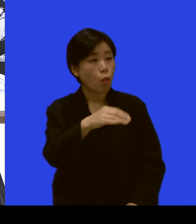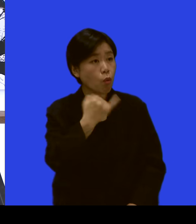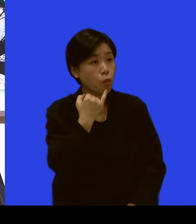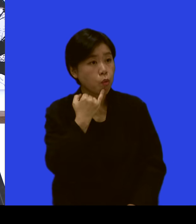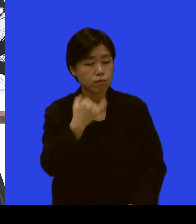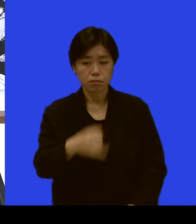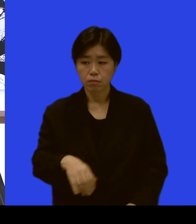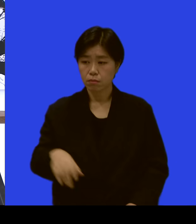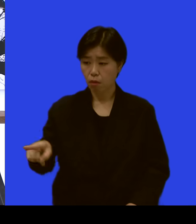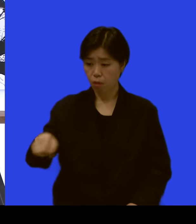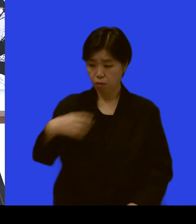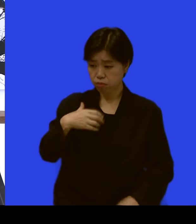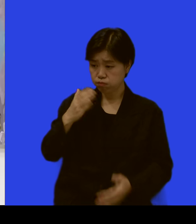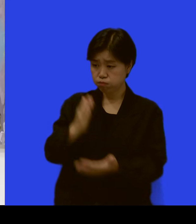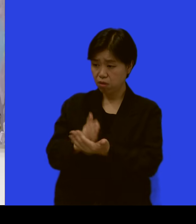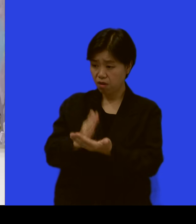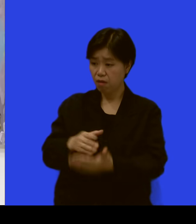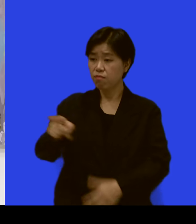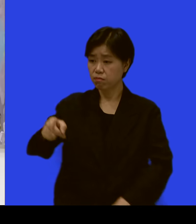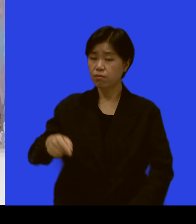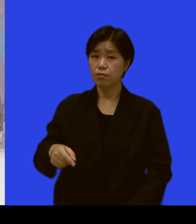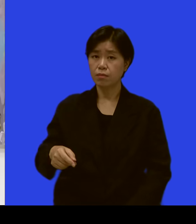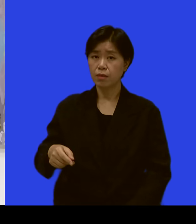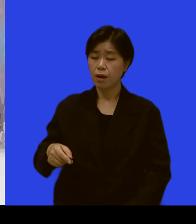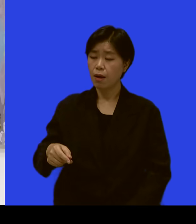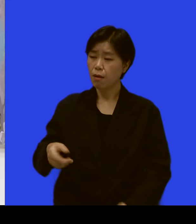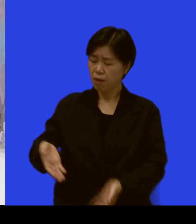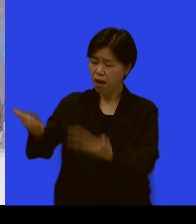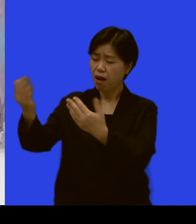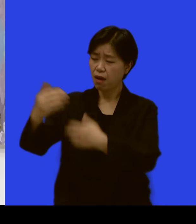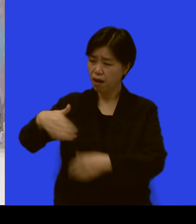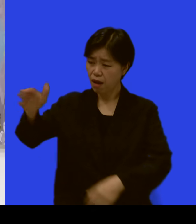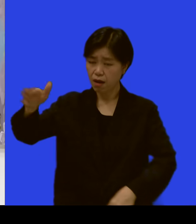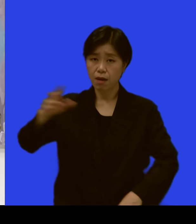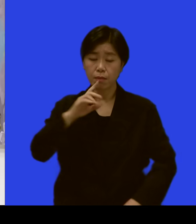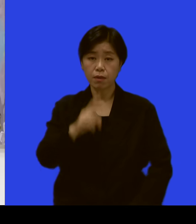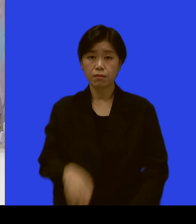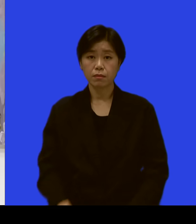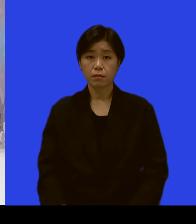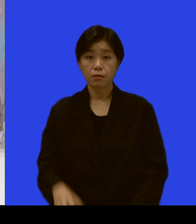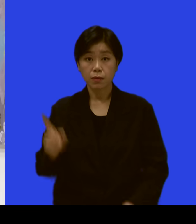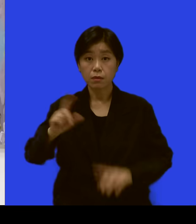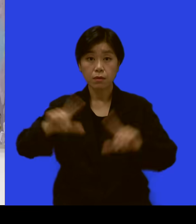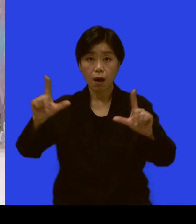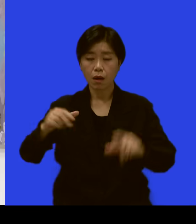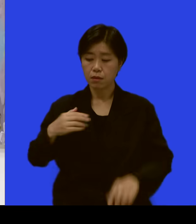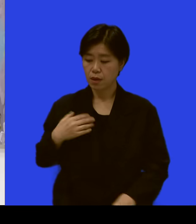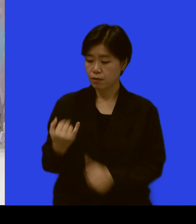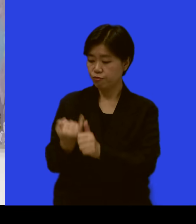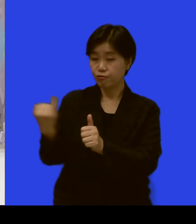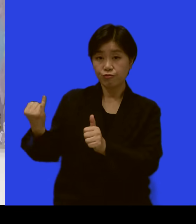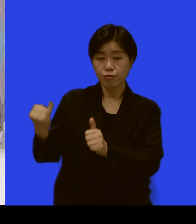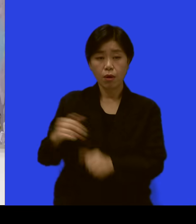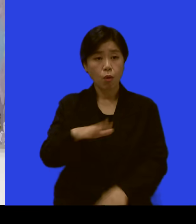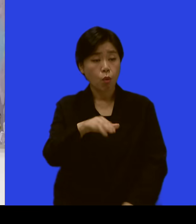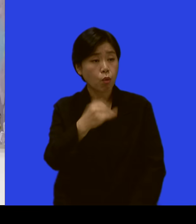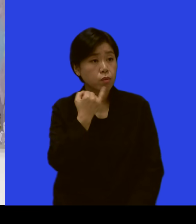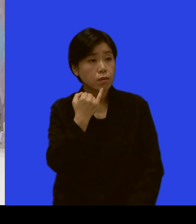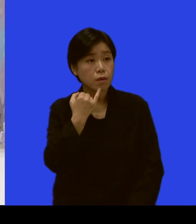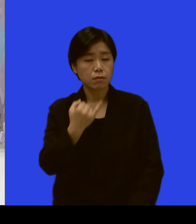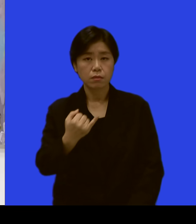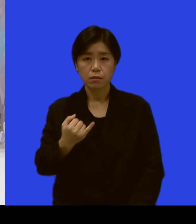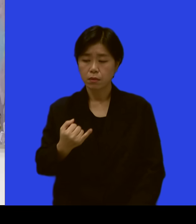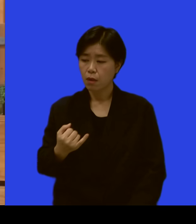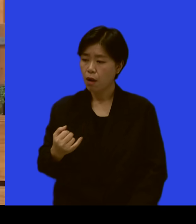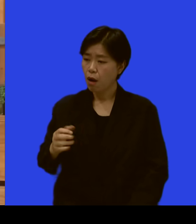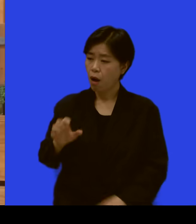걱정해, 니나 잘해, 뭐 이렇게 해버리는. 저도 막 어느 순간 아내가 저를 걱정할 때도 막 괜히 화내고 누가 너 괜찮아, 안